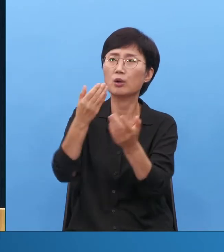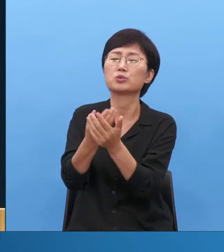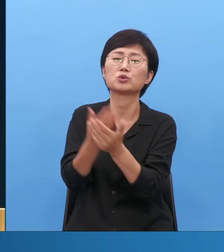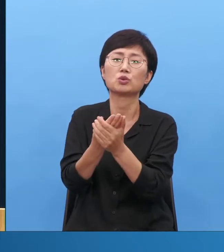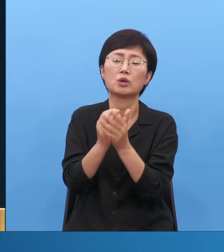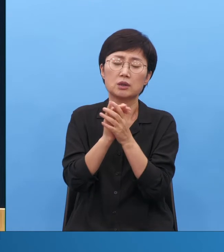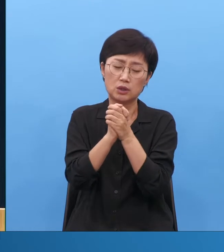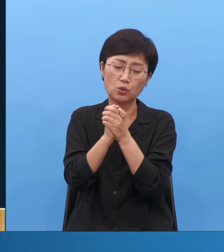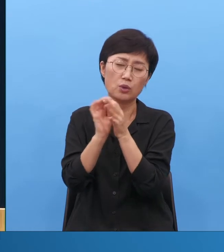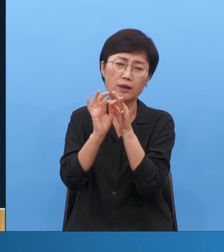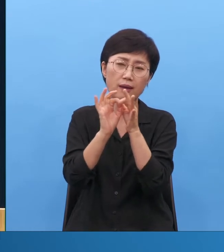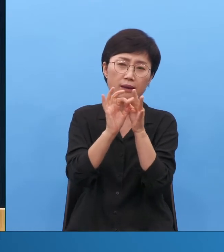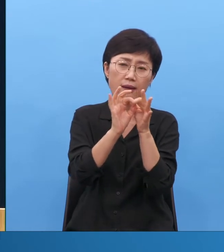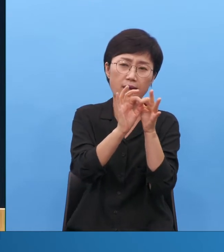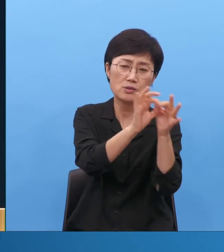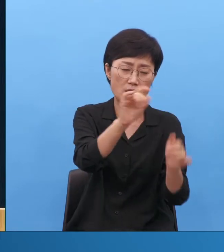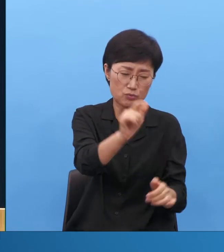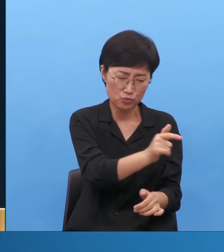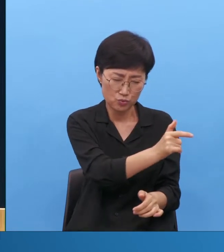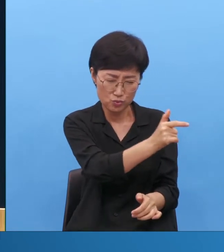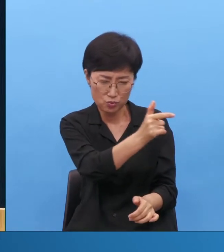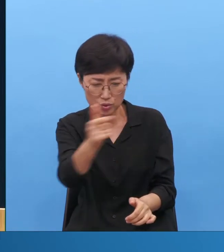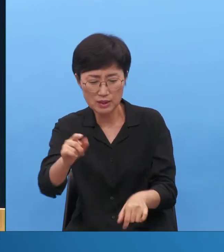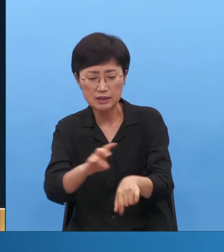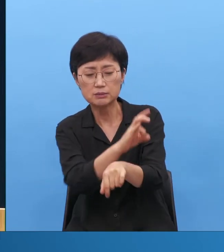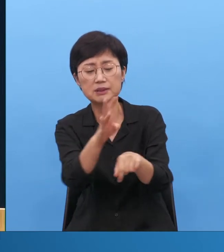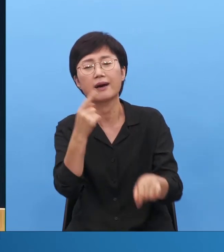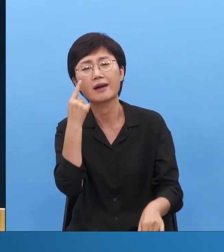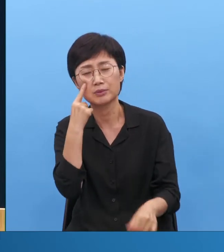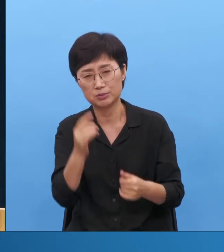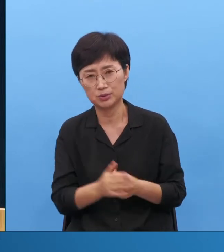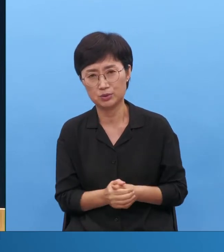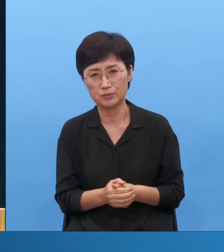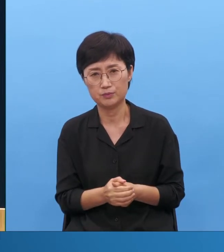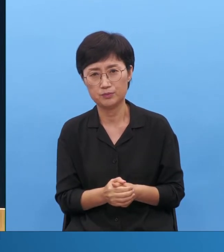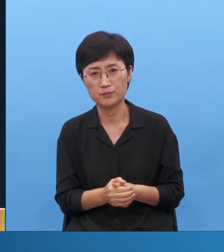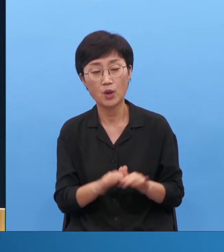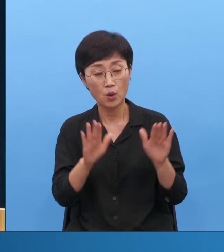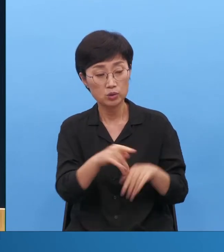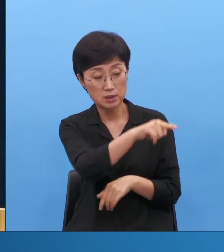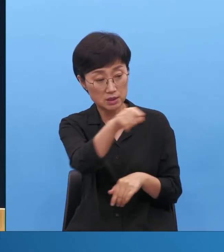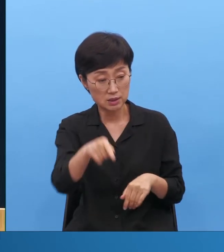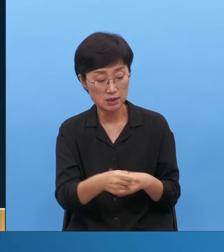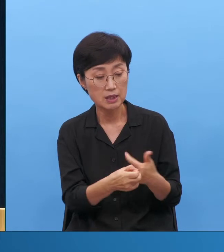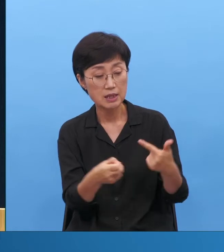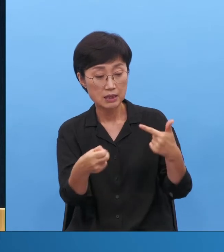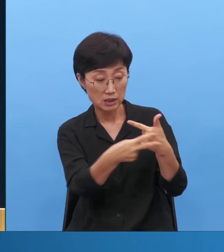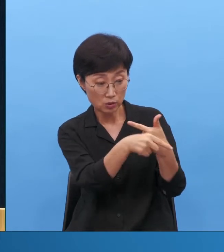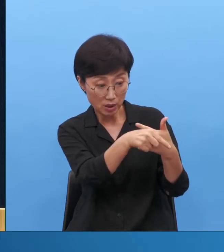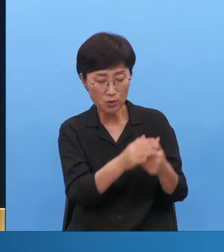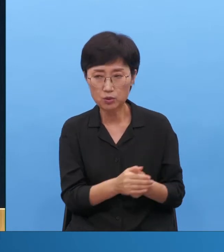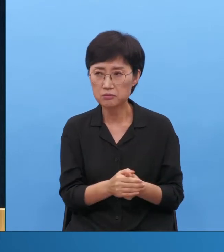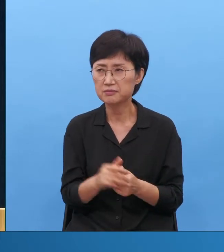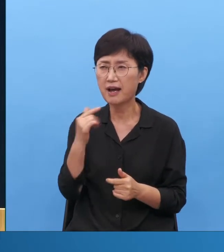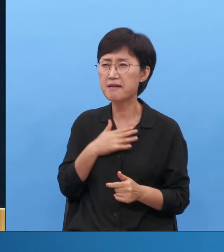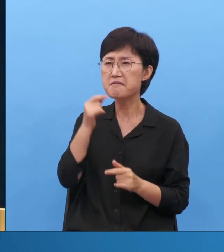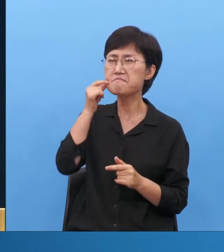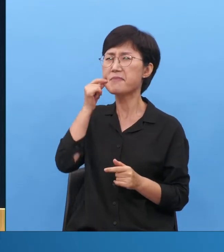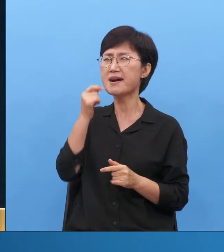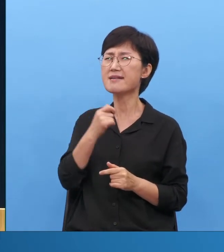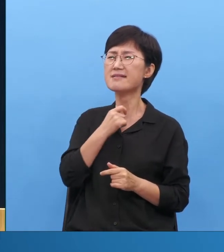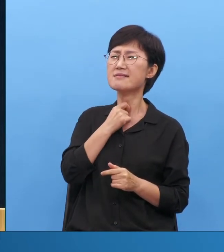blessings, and yet the Jewish people were not interested in it at all. 뻔합니다. 뭐 어떻게 하면 출세냐? 하세요. 누가 뭐라 합니까? 그러나 중요한 걸 놓치니까 문제가